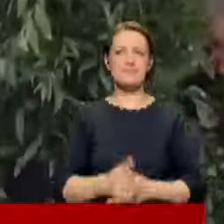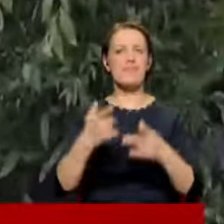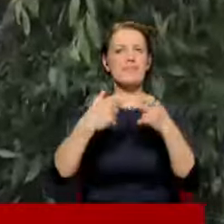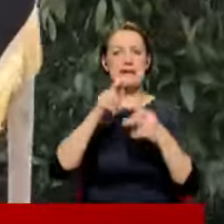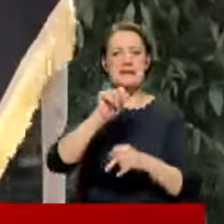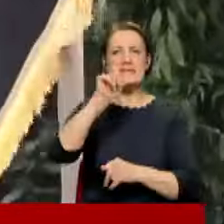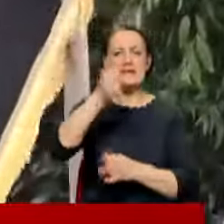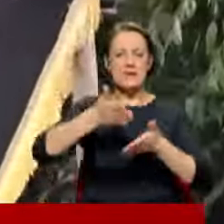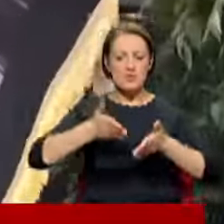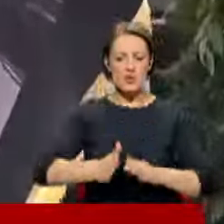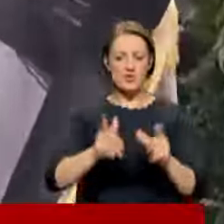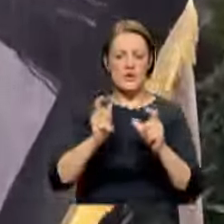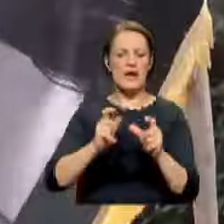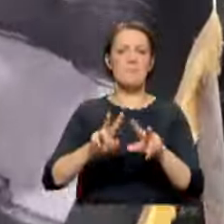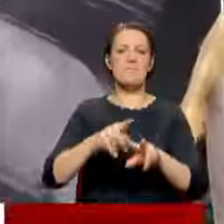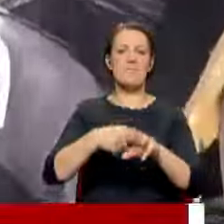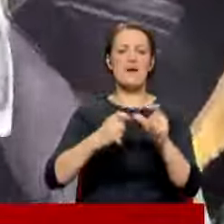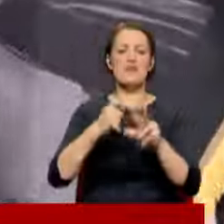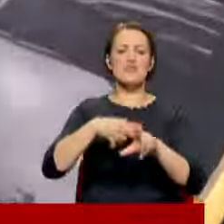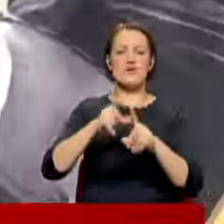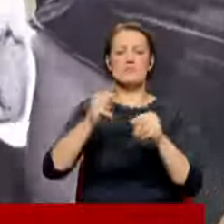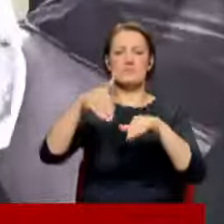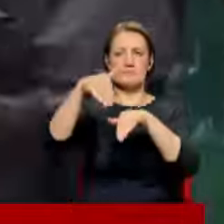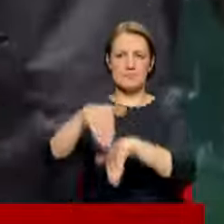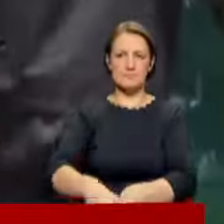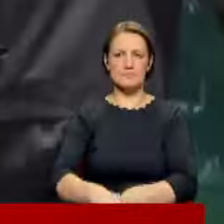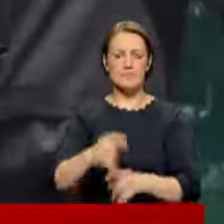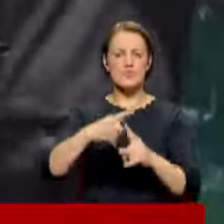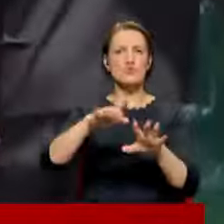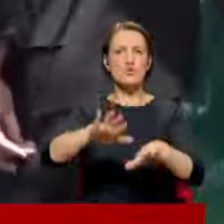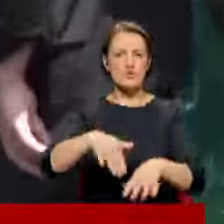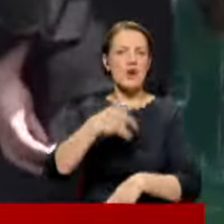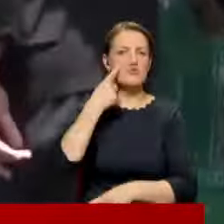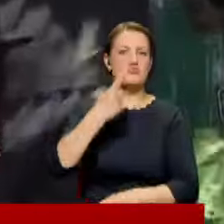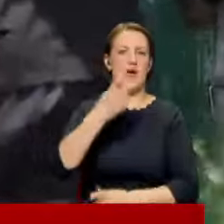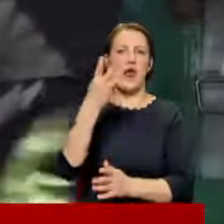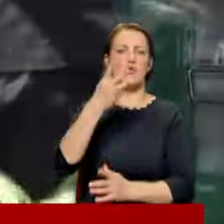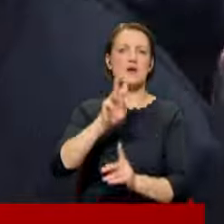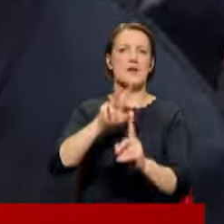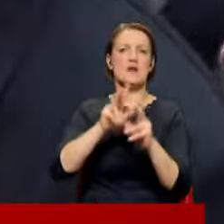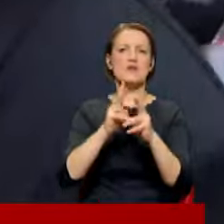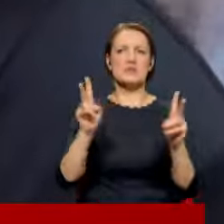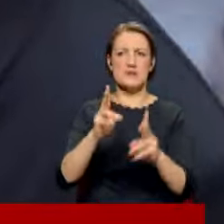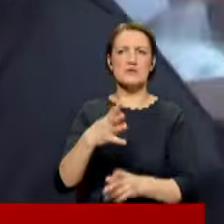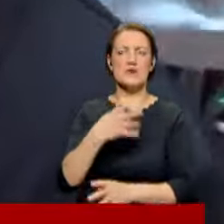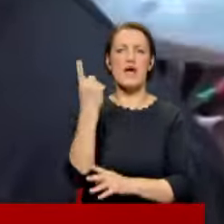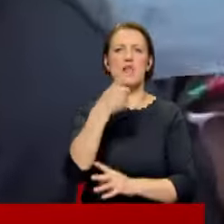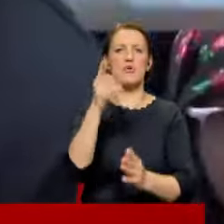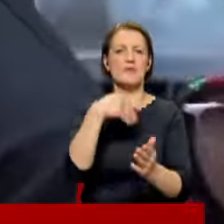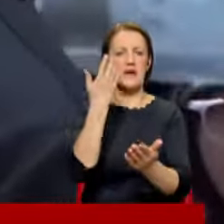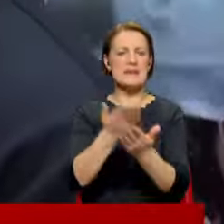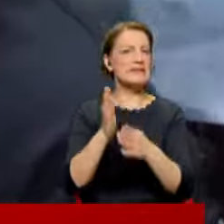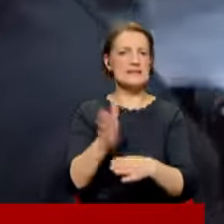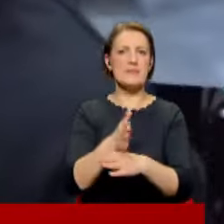Reisi yarın doğduğu kent Meşhed'de toprağa verilecek. Törene Cumhurbaşkanı Erdoğan'ın da katılacağı açıklandı. Ülkeyi yasa boğan helikopter